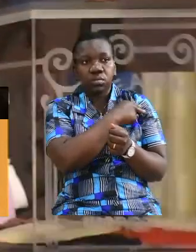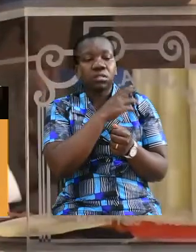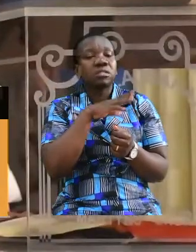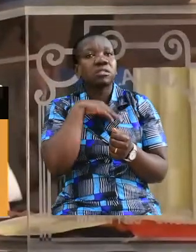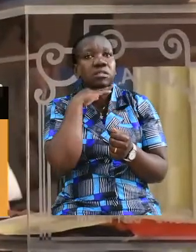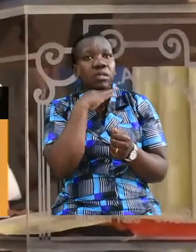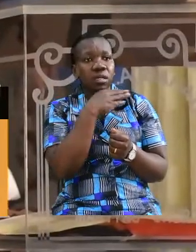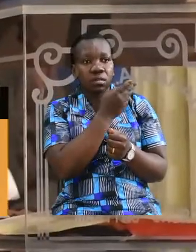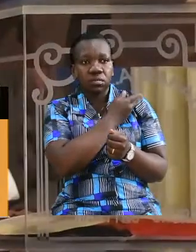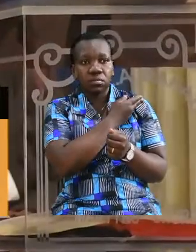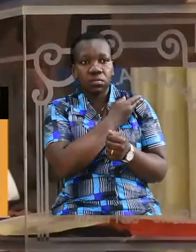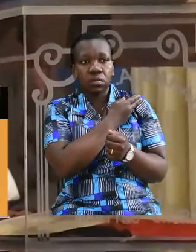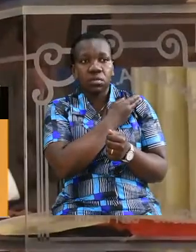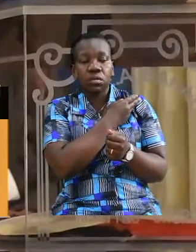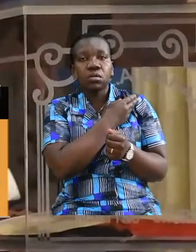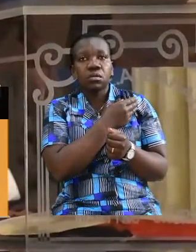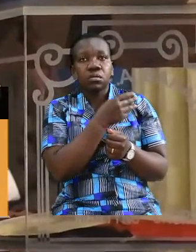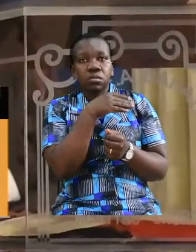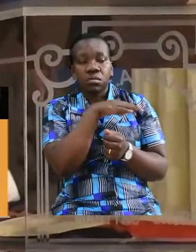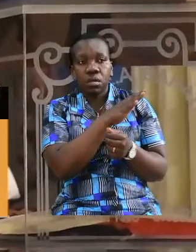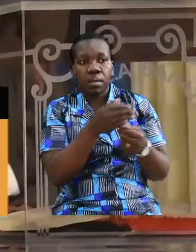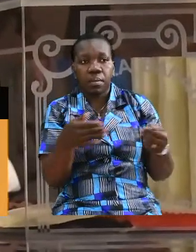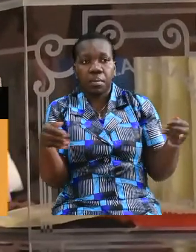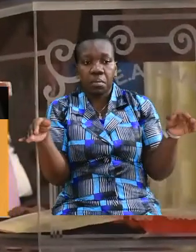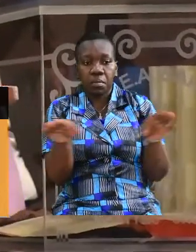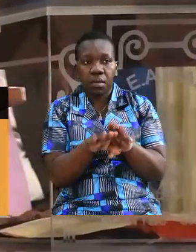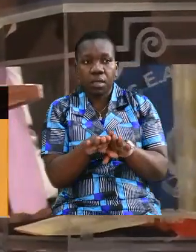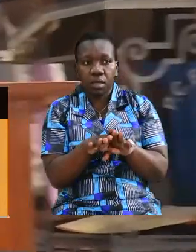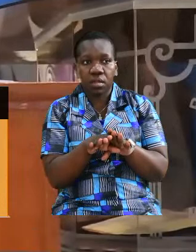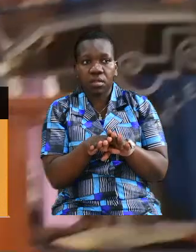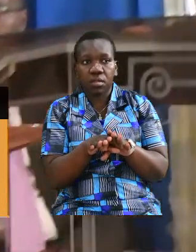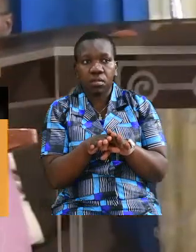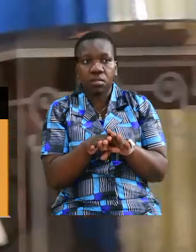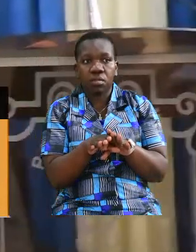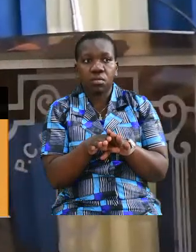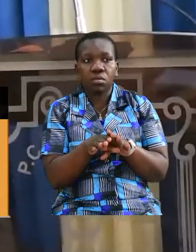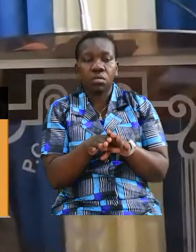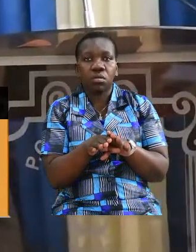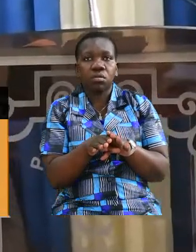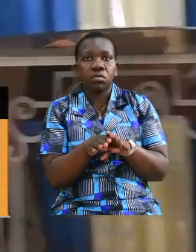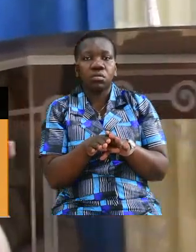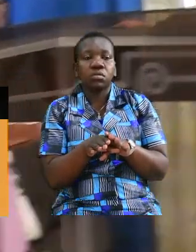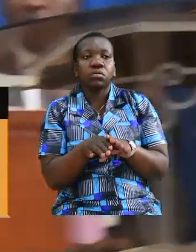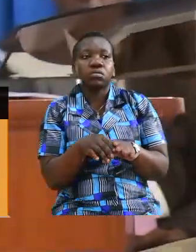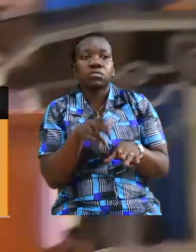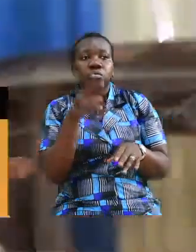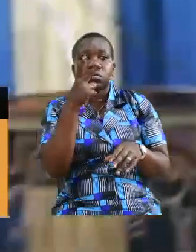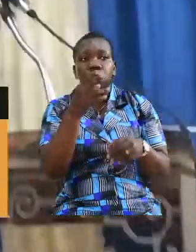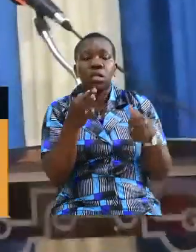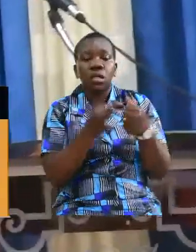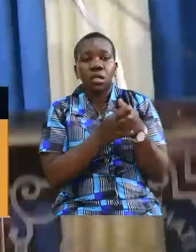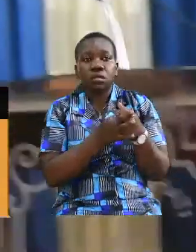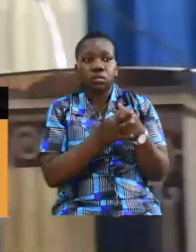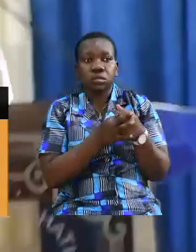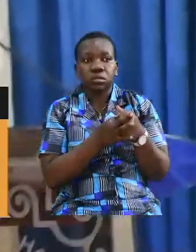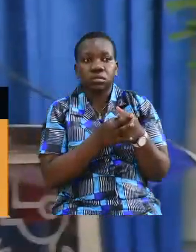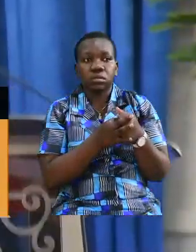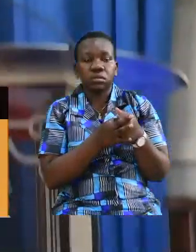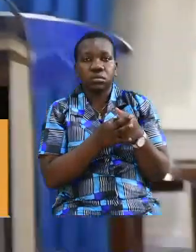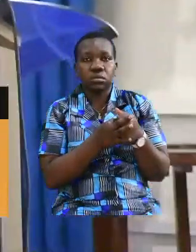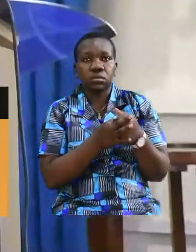District. Mazishi yatafanyika Jumanne inayokuja tarehe 28 pale